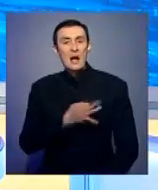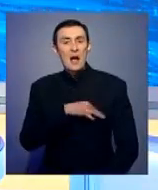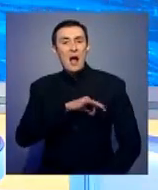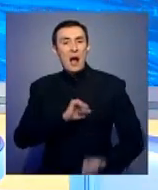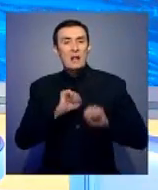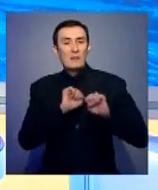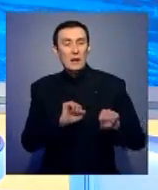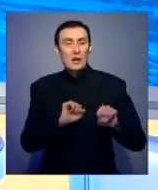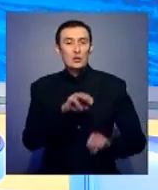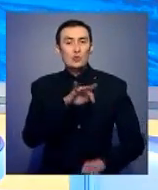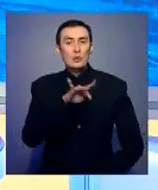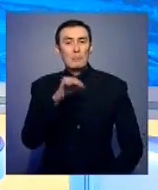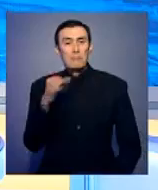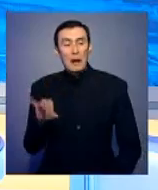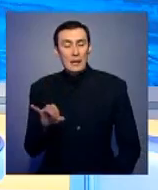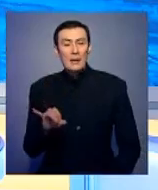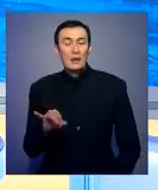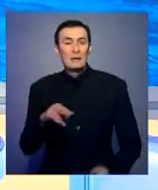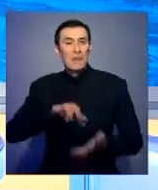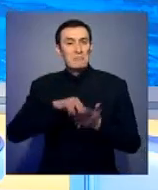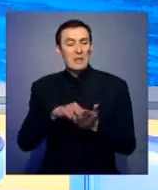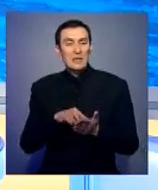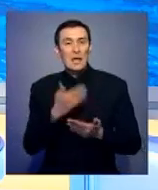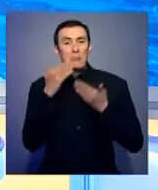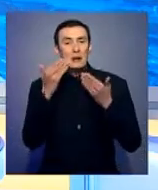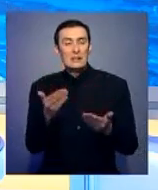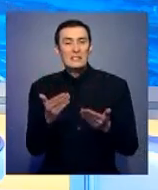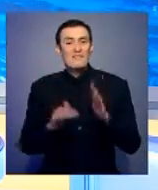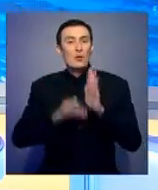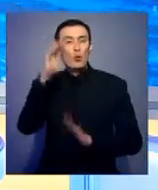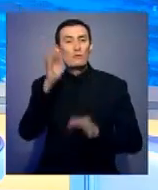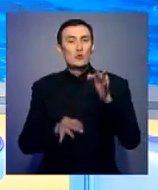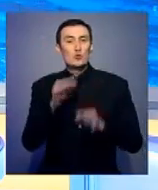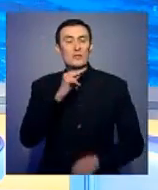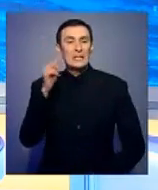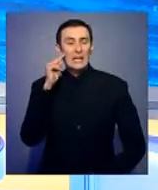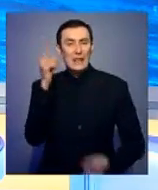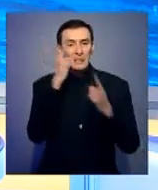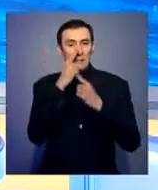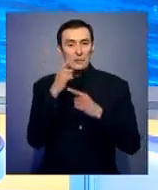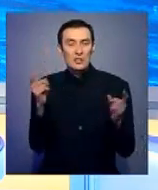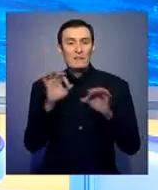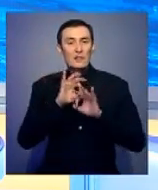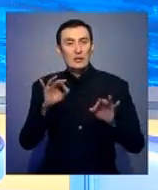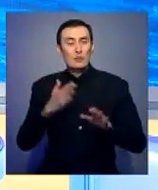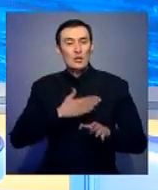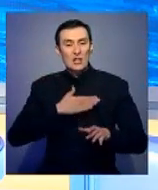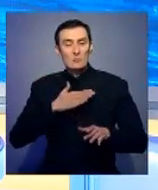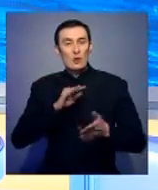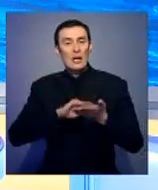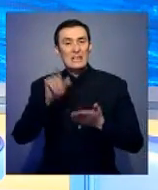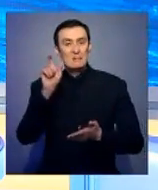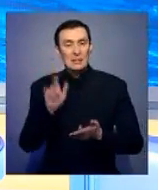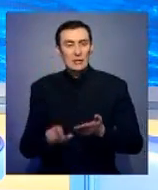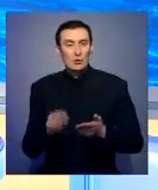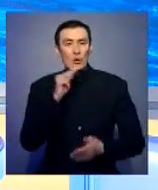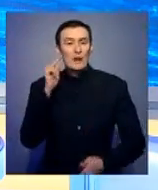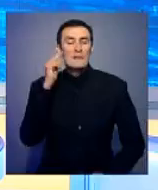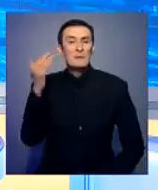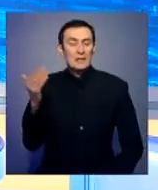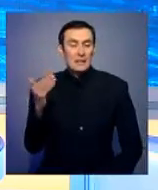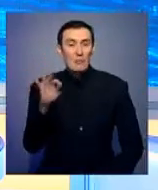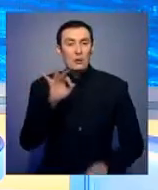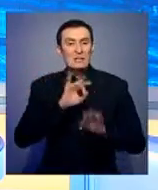Адвокат Акжаркан Турлыбай намерен обратиться в Верховный суд Китая. Об этом он сообщил в эксклюзивном интервью нашему корреспонденту в